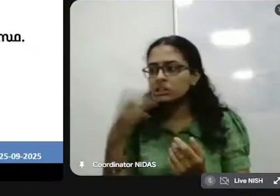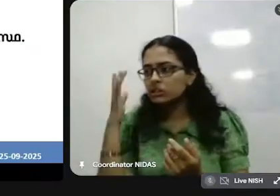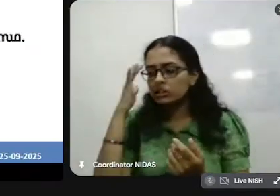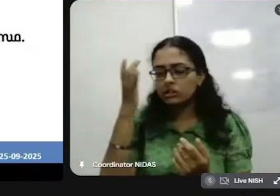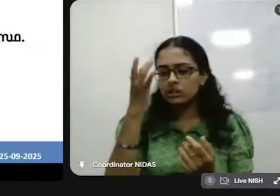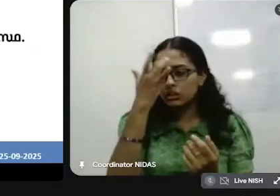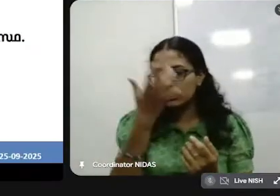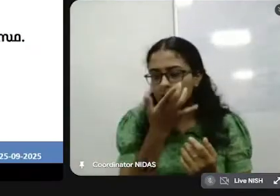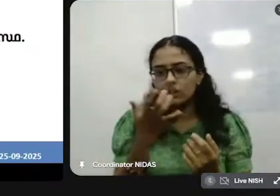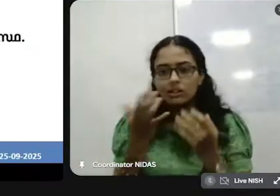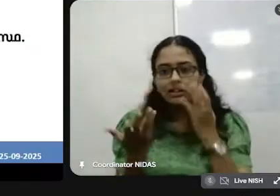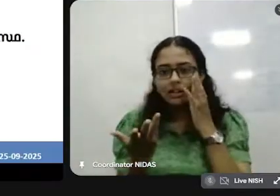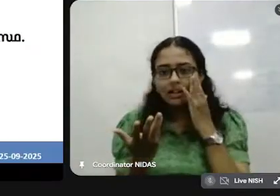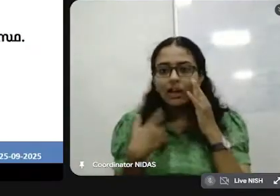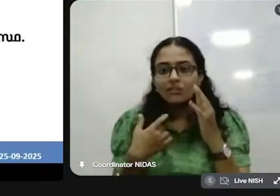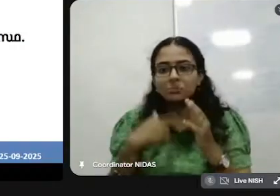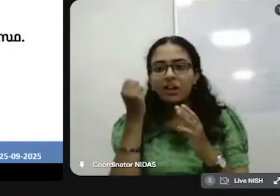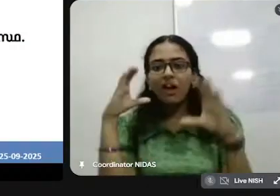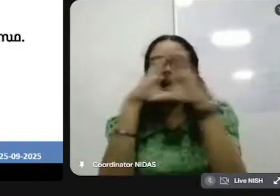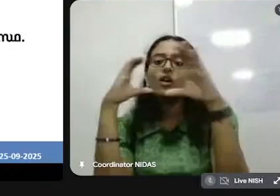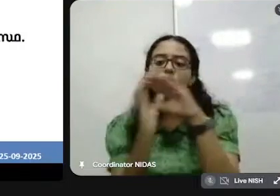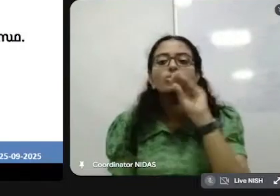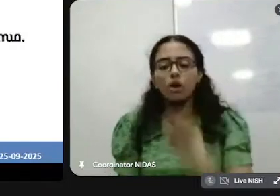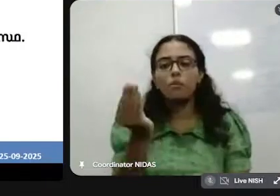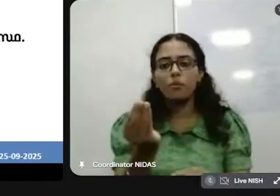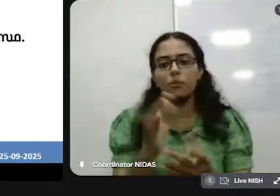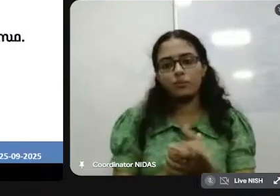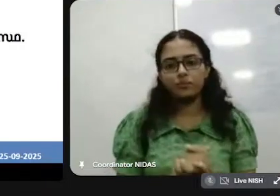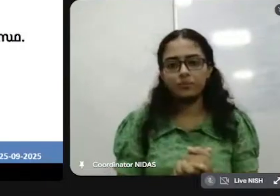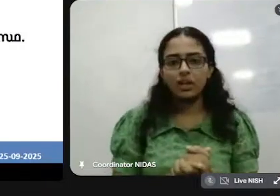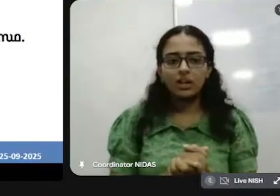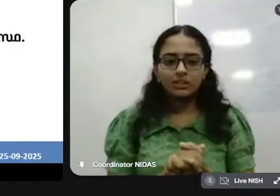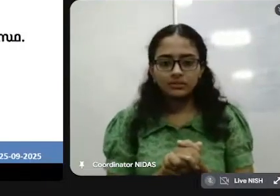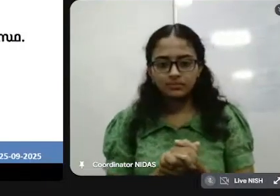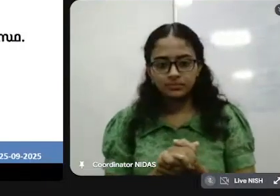ആയിരിക്കും തൊടുന്നത്. അപ്പൊ ബോഡി ഓറിയന്റേഷനിൽ വരുന്ന ബുദ്ധിമുട്ടുകൾ ചിലർ ഫേസ് ചെയ്യുന്നുണ്ടായിരിക്കാം.